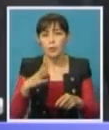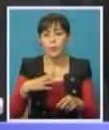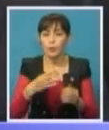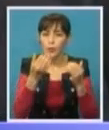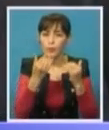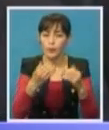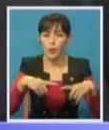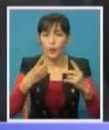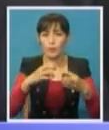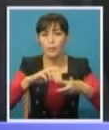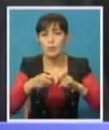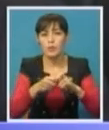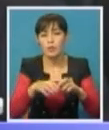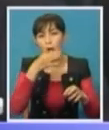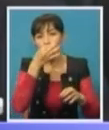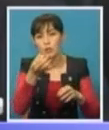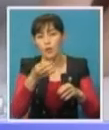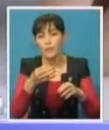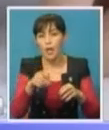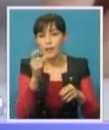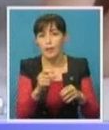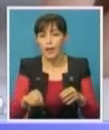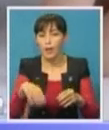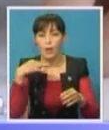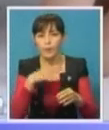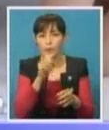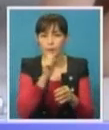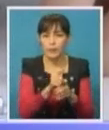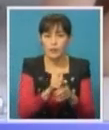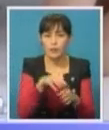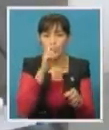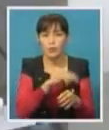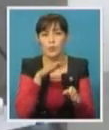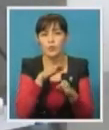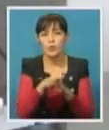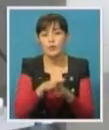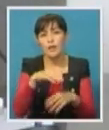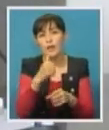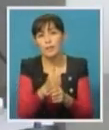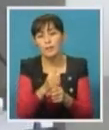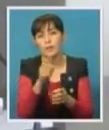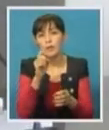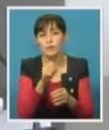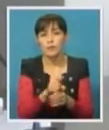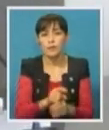Бүгін көтерілген мәселелер жөнінде жауапты тұлғаларға бірқатар міндеттер жүктеп, жұмыс жүргізуді сала басшыларына міндеттеді.